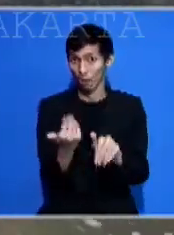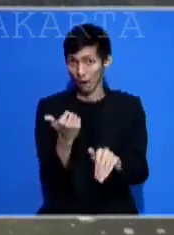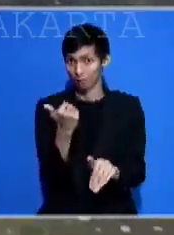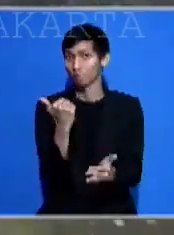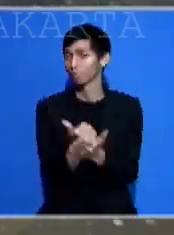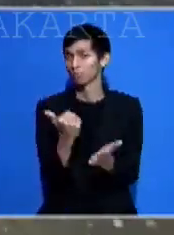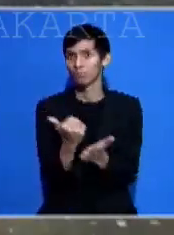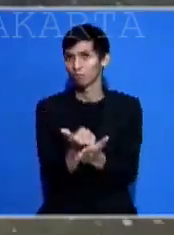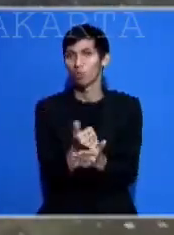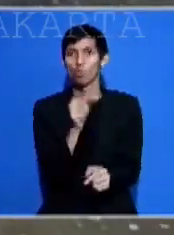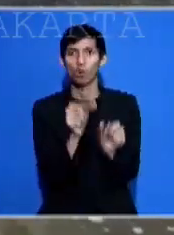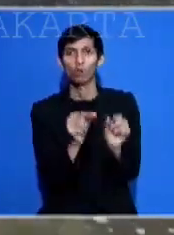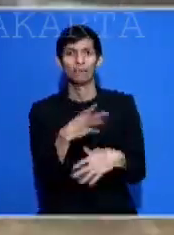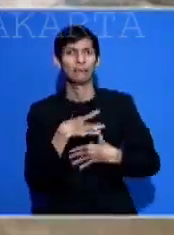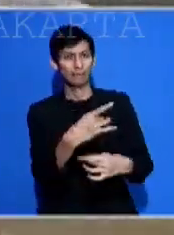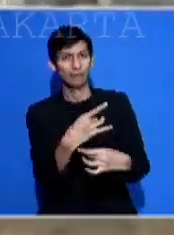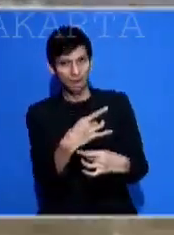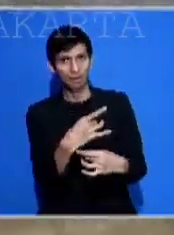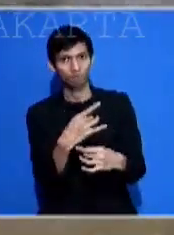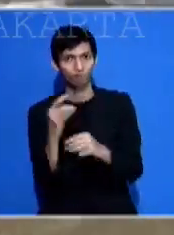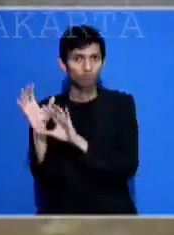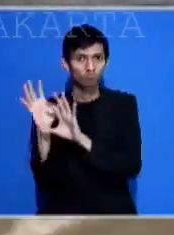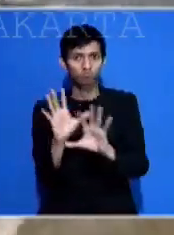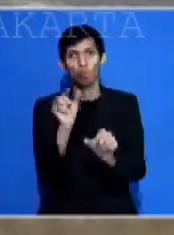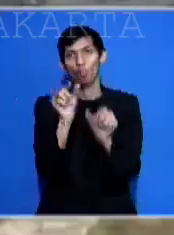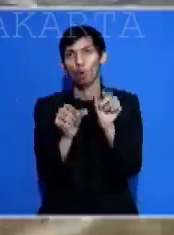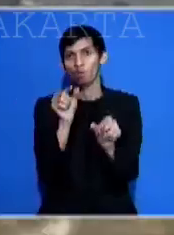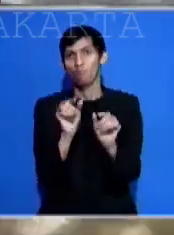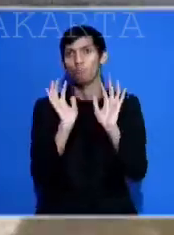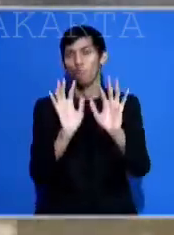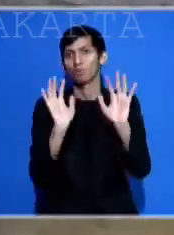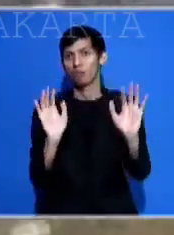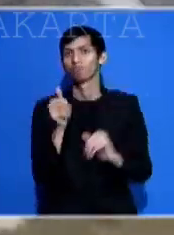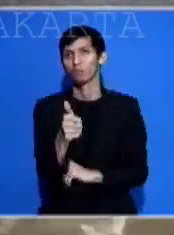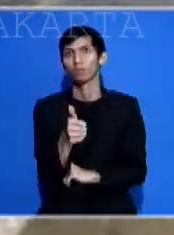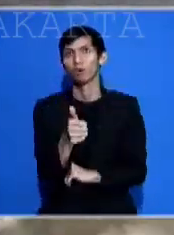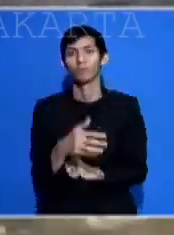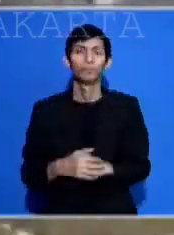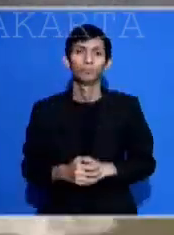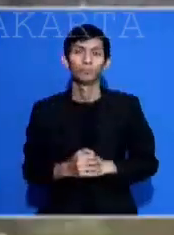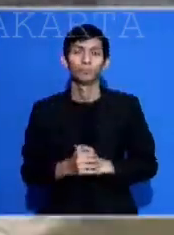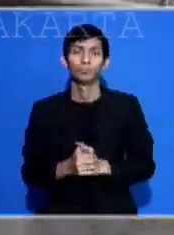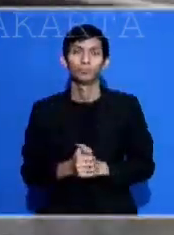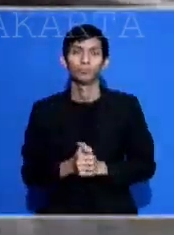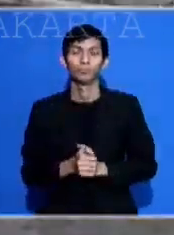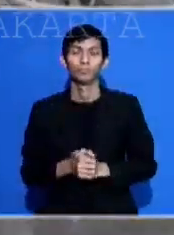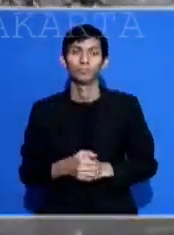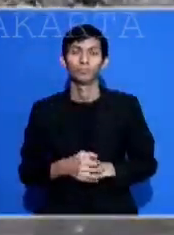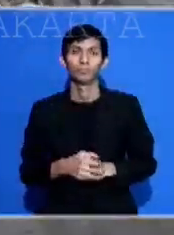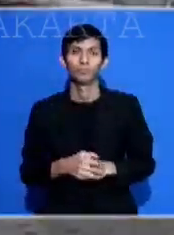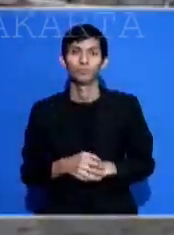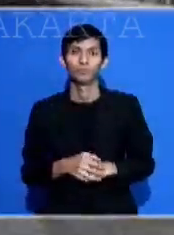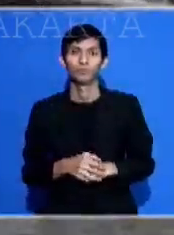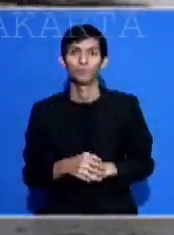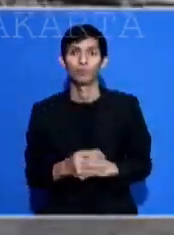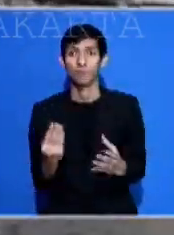ugi gadhah daya rebat ingkang sae kalian papan wisata sanes ing laladan Paraden Menoreh Kabupaten Kulon Progo. Mlebet ing